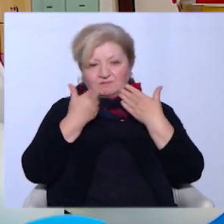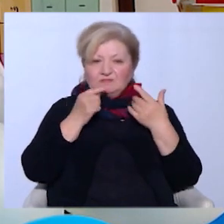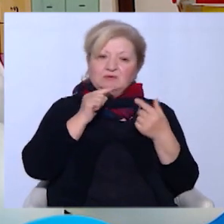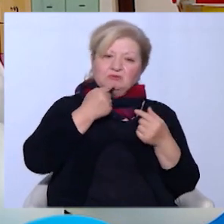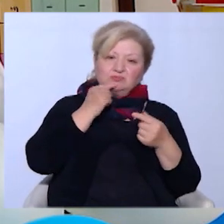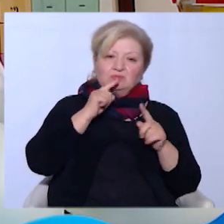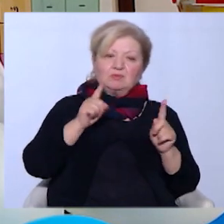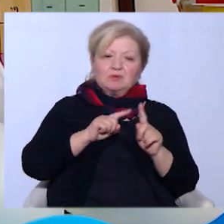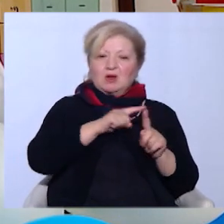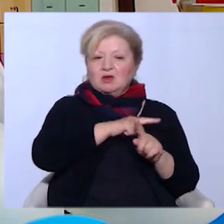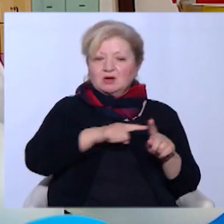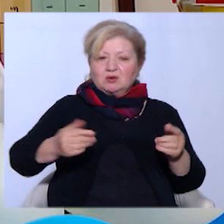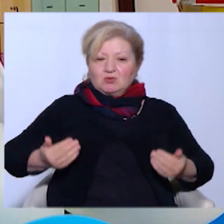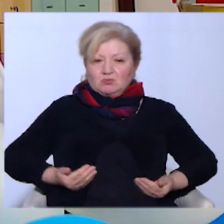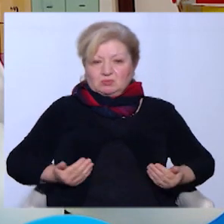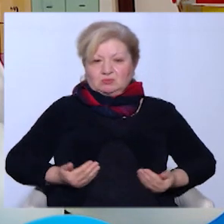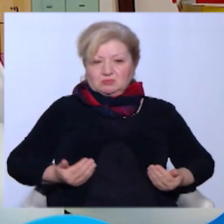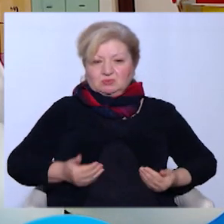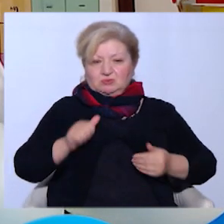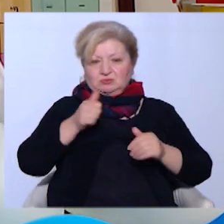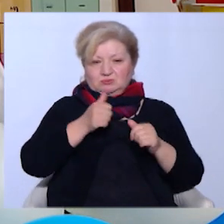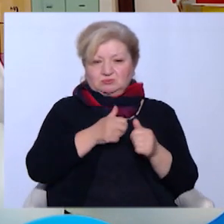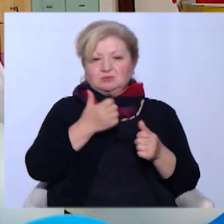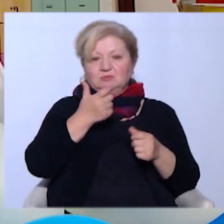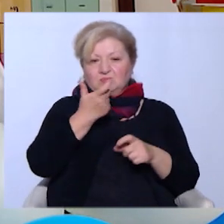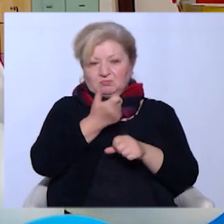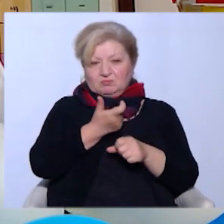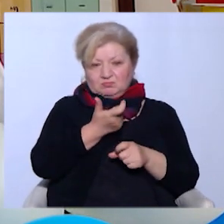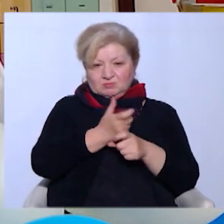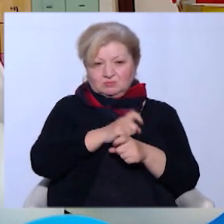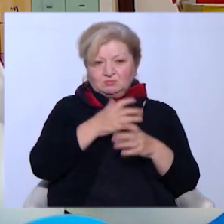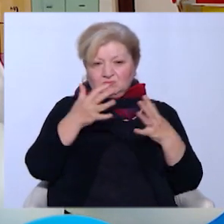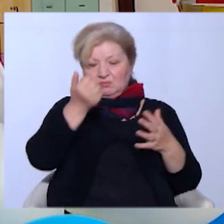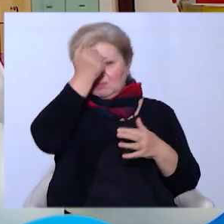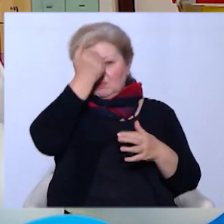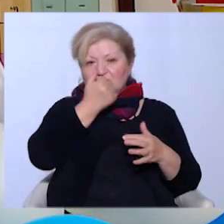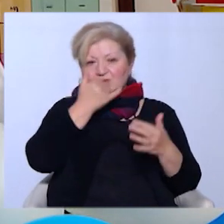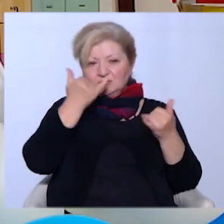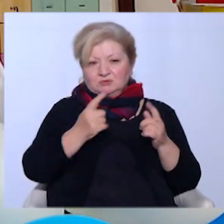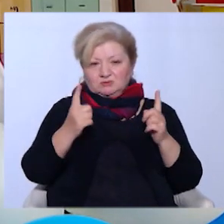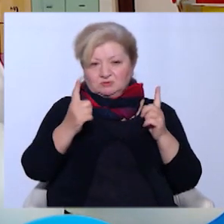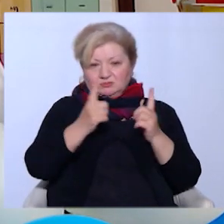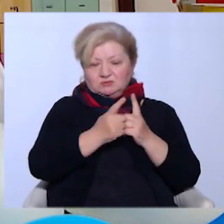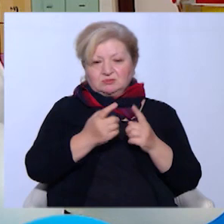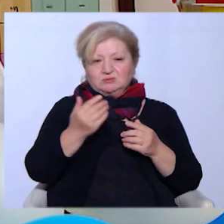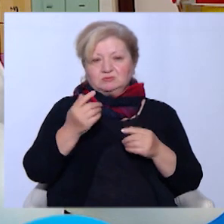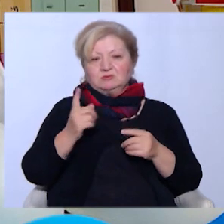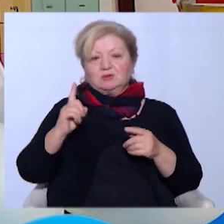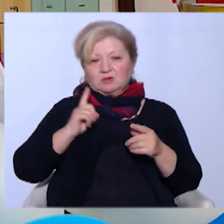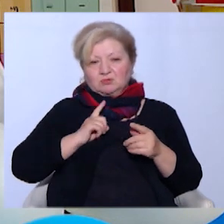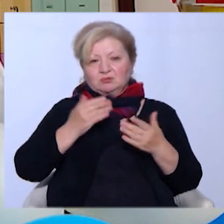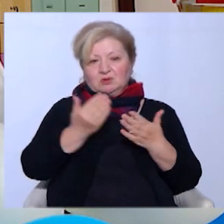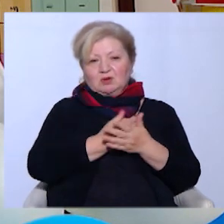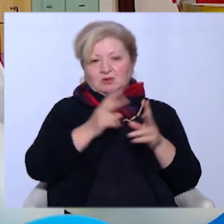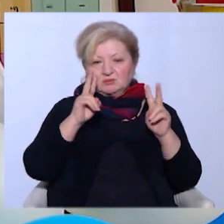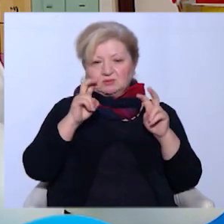მარტივიდან და რთულიდან და რა როლი აქვთ მათ ჩვენს ყოველდღიურ ყოფაცხოვრებაში. მადლობას გიხდით დღევანდელი შეხვედრისთვის